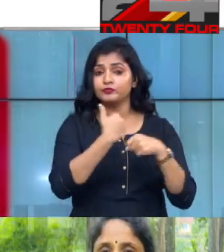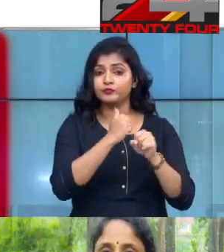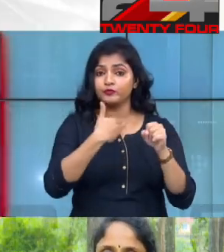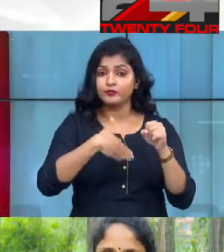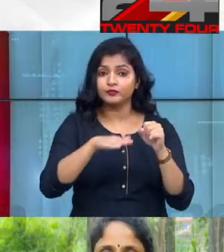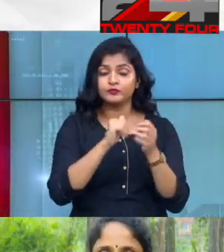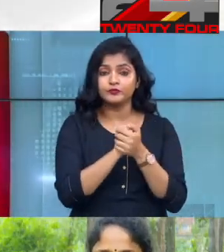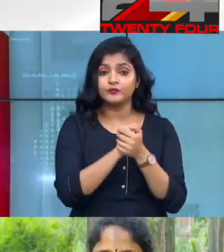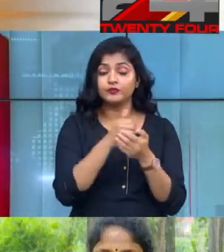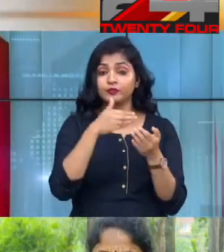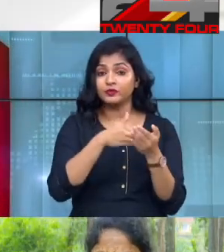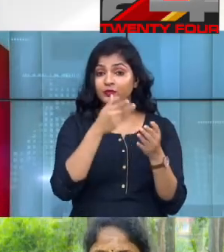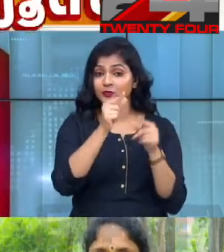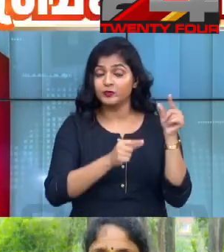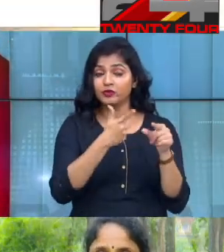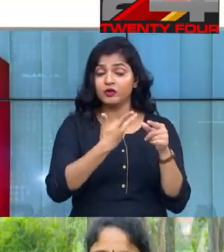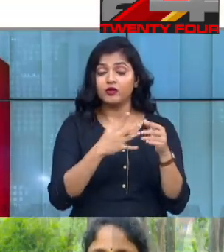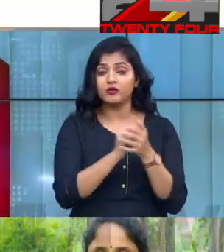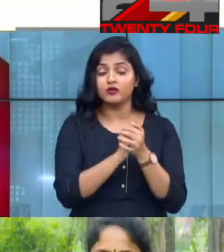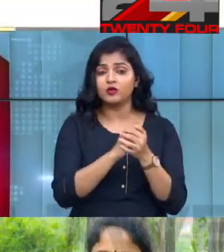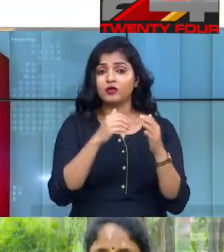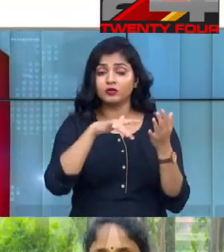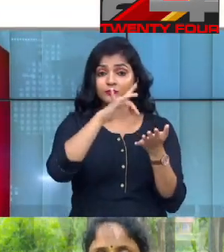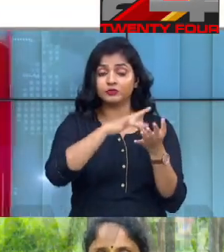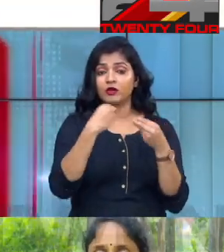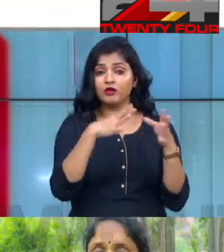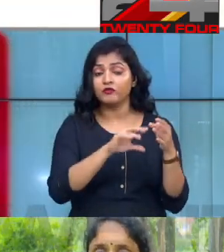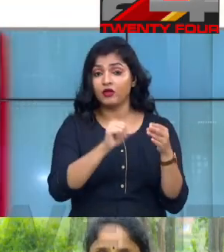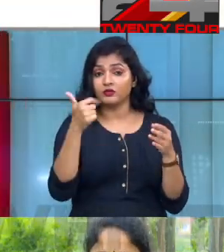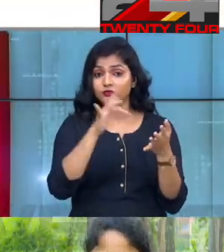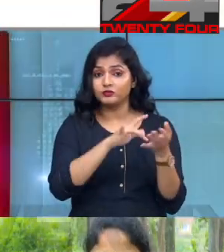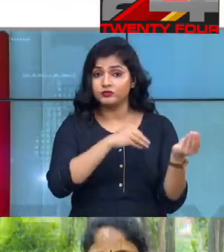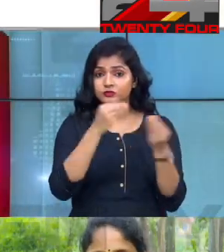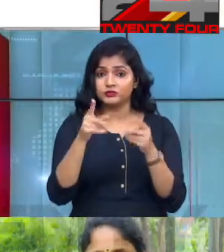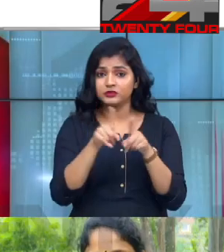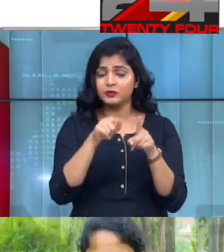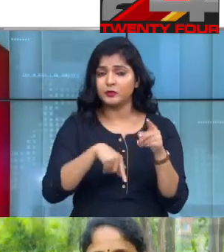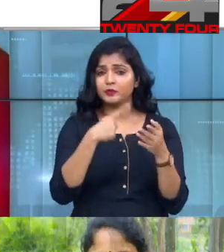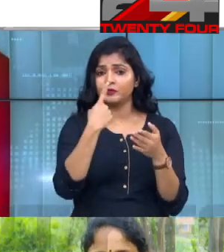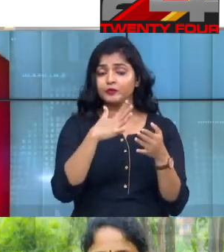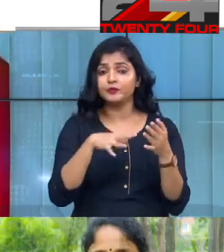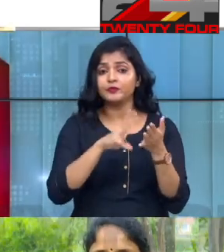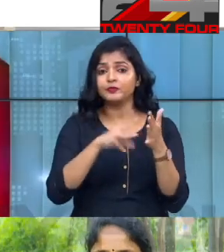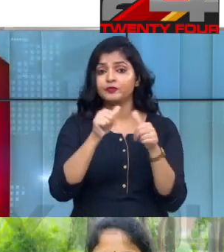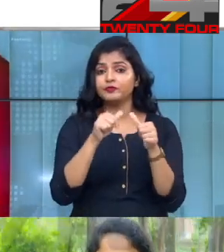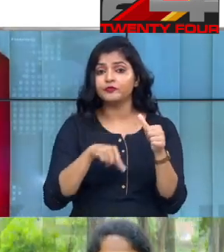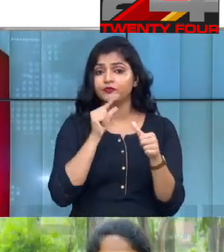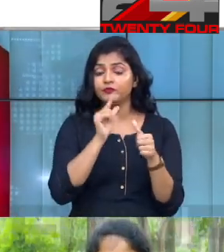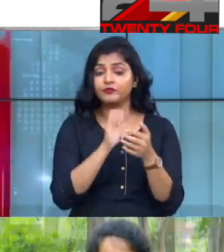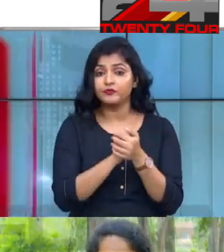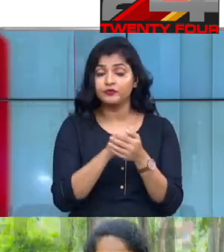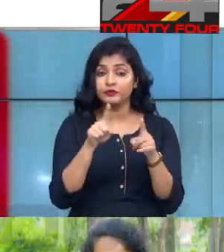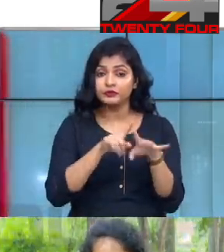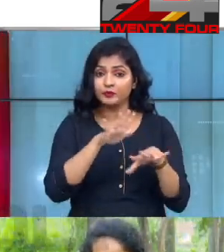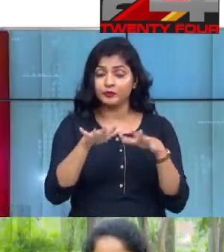ഇത്തരത്തിൽ ഈ ഒരു പുറത്തേക്ക്, അതായത് കുടിയിറക്കാൻ അനുവദിക്കില്ല എന്ന ഒരു തീരുമാനം തന്നെയാണ് ഇപ്പോൾ MLA പറഞ്ഞിട്ടുള്ളത്. അത്തരത്തിലുള്ള ഒരു